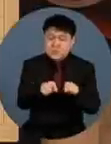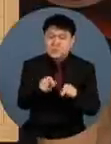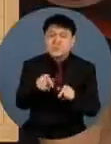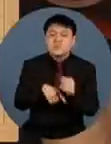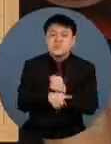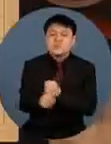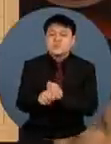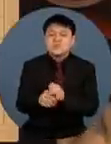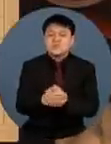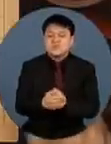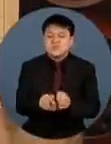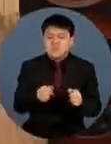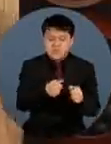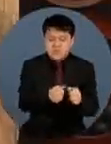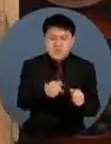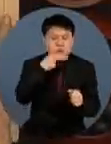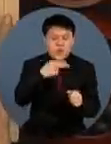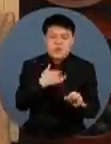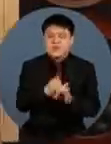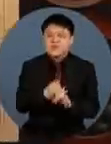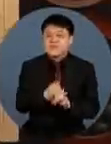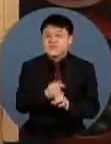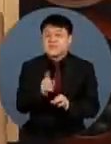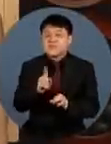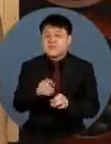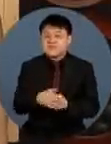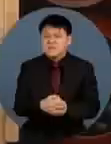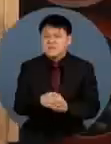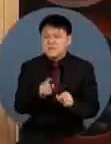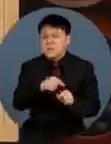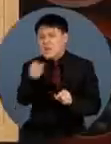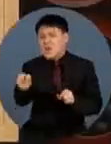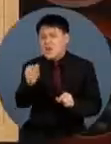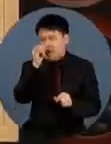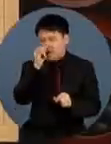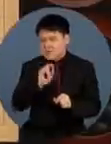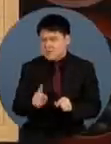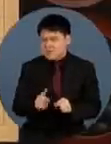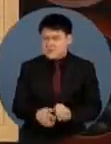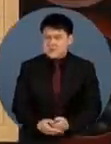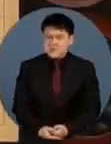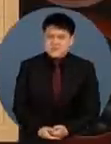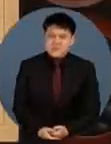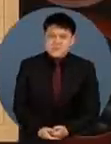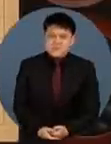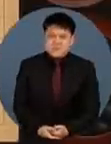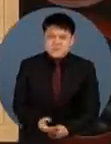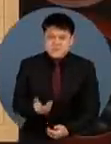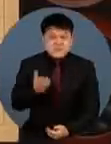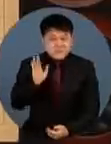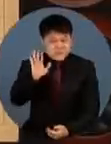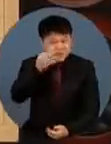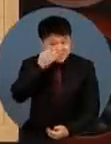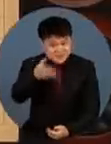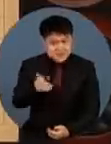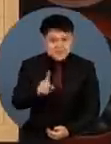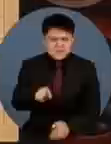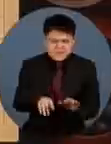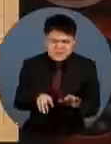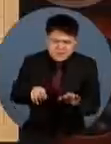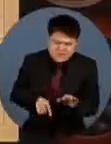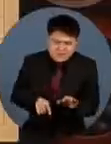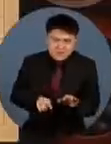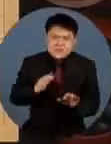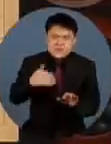무엇일까요? 안 붙으면 그냥 저렇게 나를 지키면 건너 붙이는 수가 있었어요. 보여드리겠지만. 네. 그러니까 한 발짝